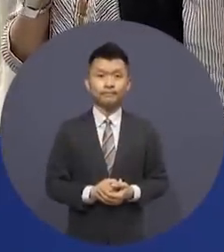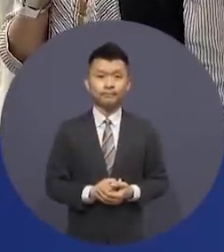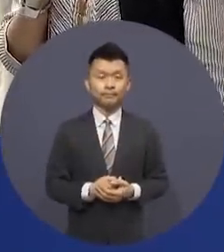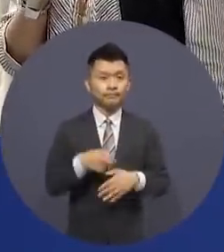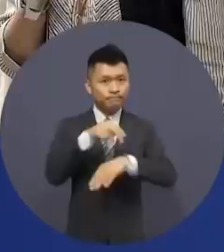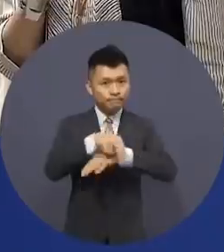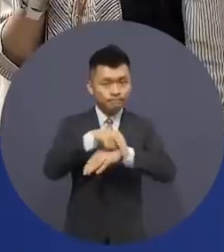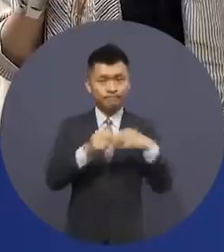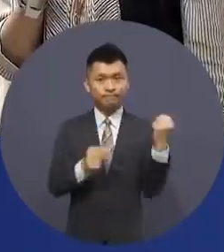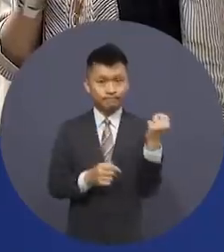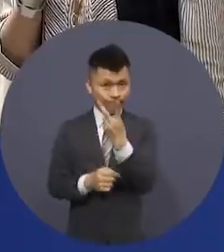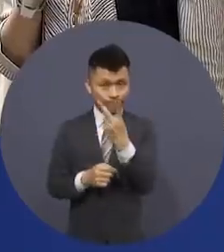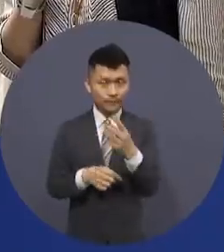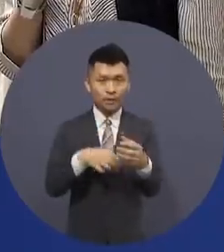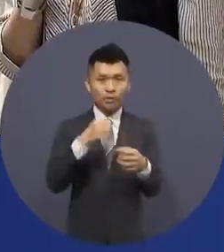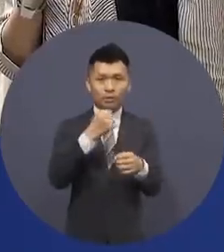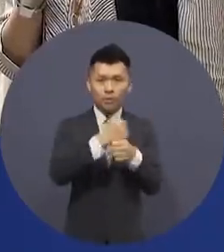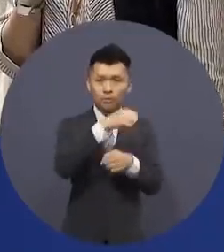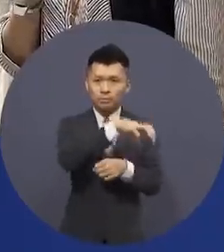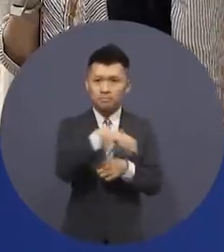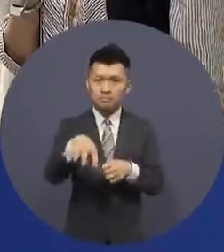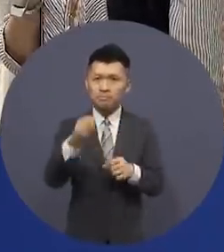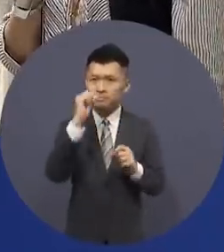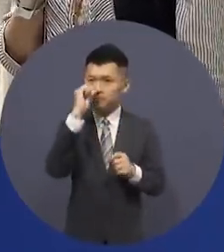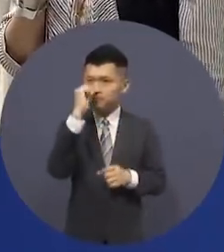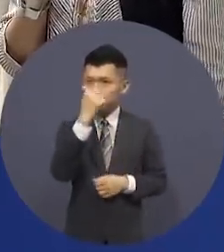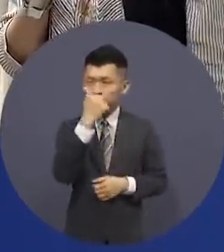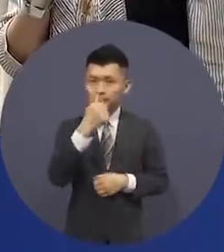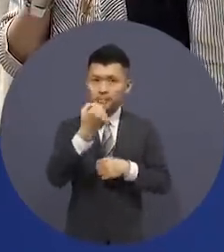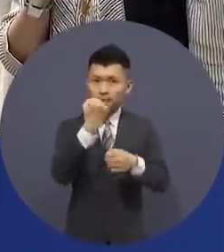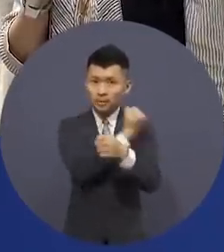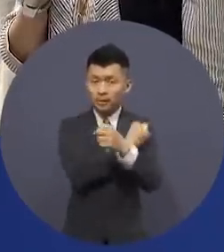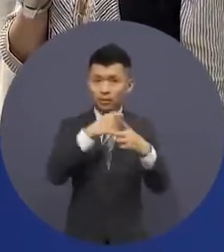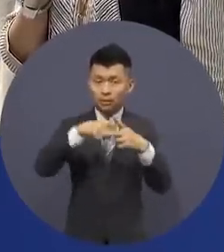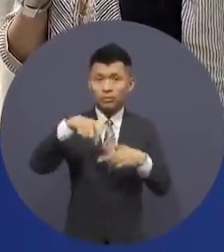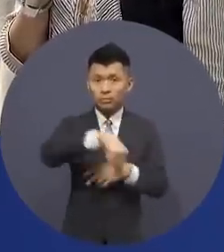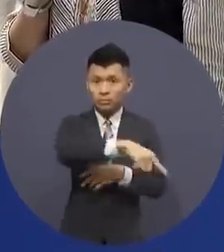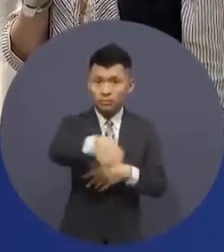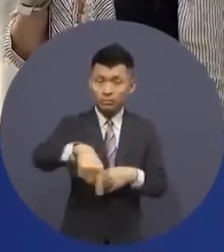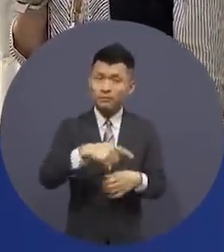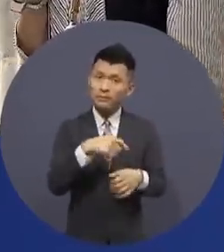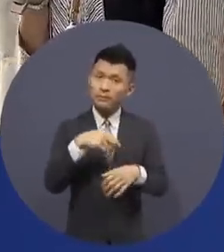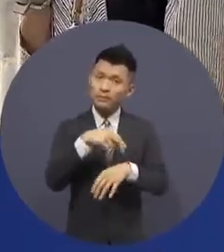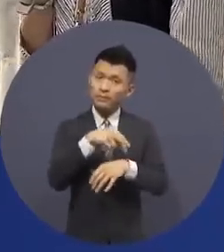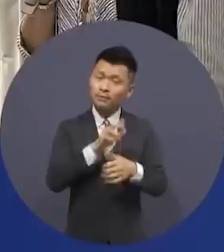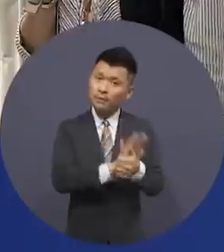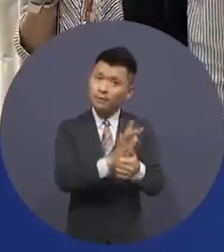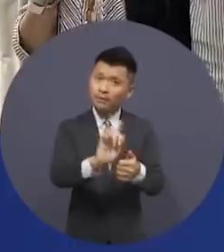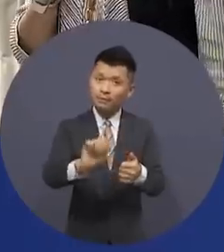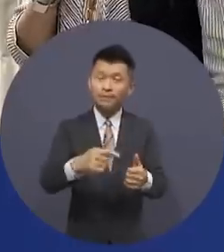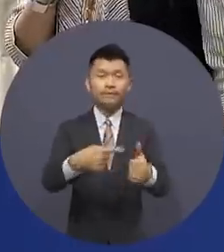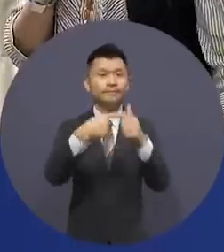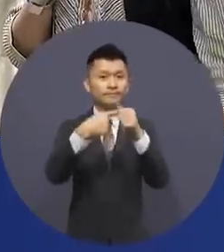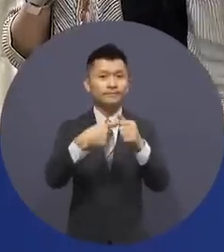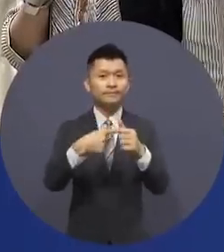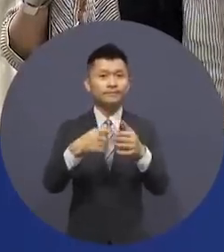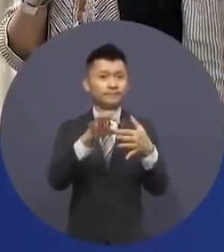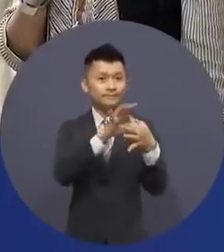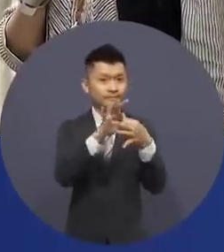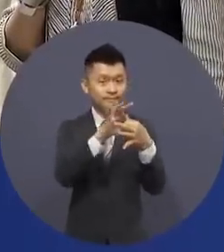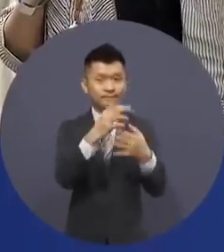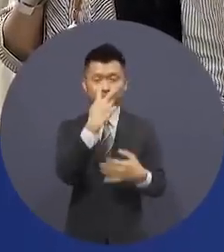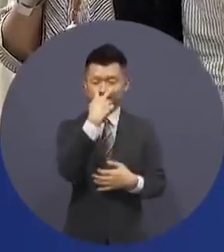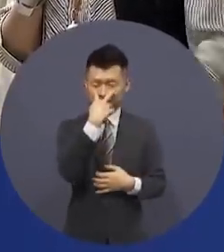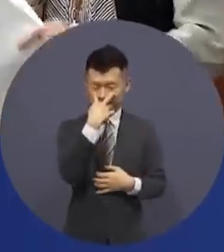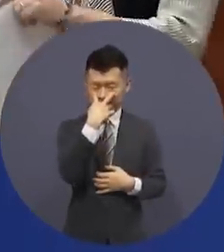一样的工作场域里面的身障朋友的劳工，我们的协助措施是什么？第一个是有关这个视